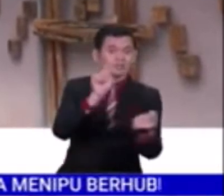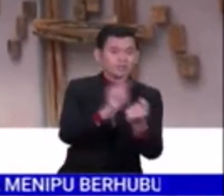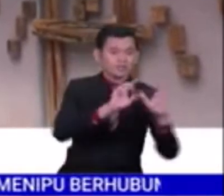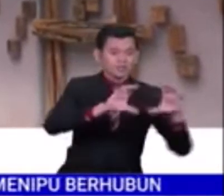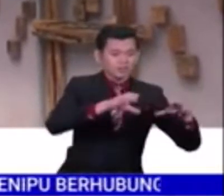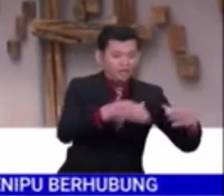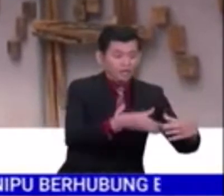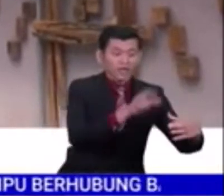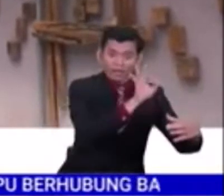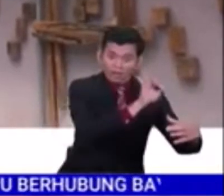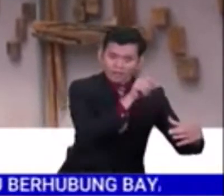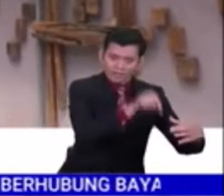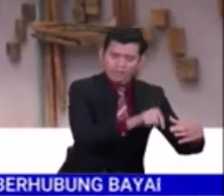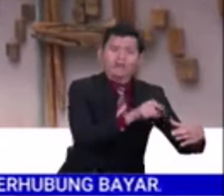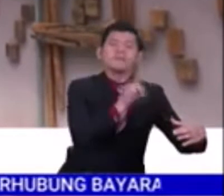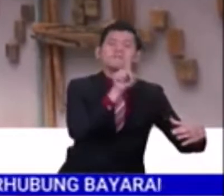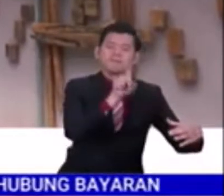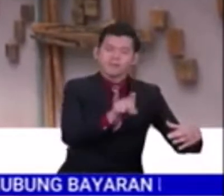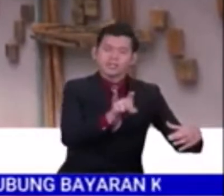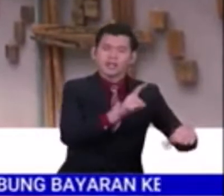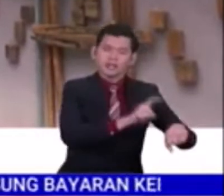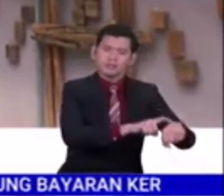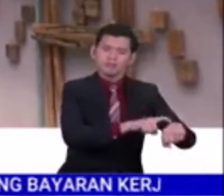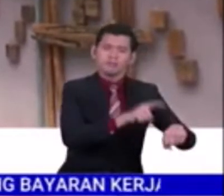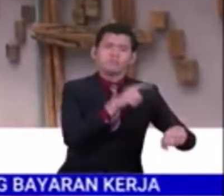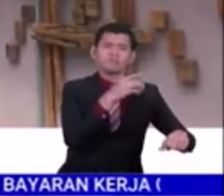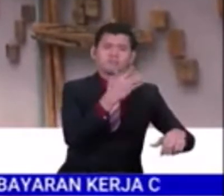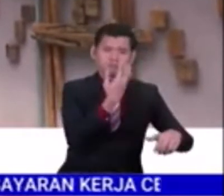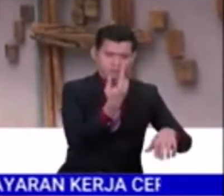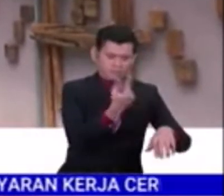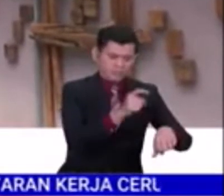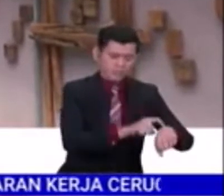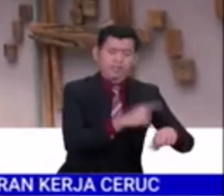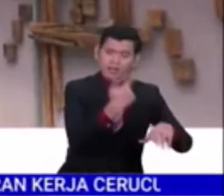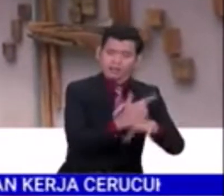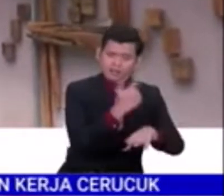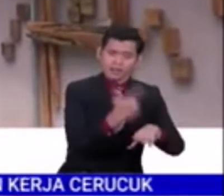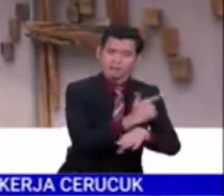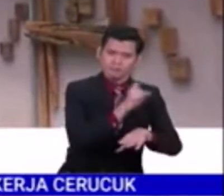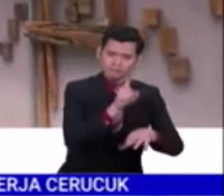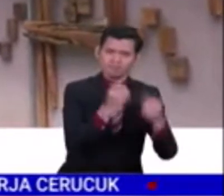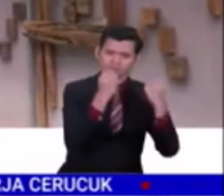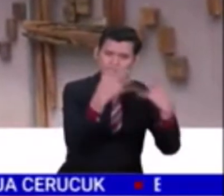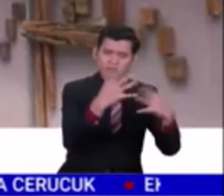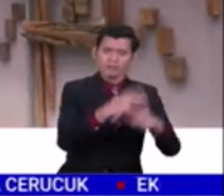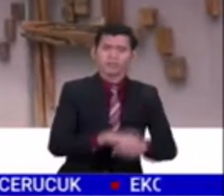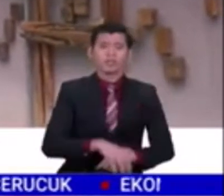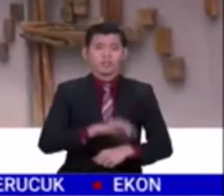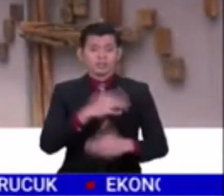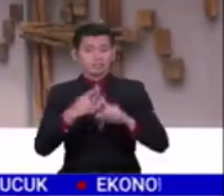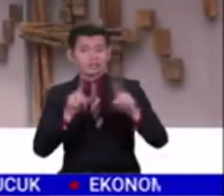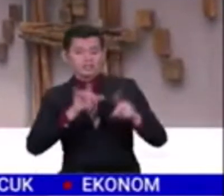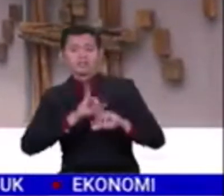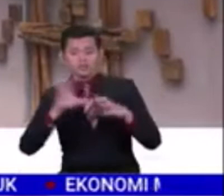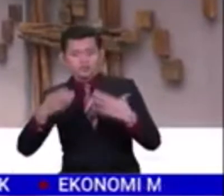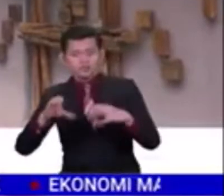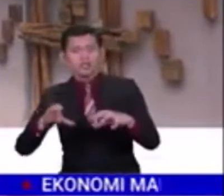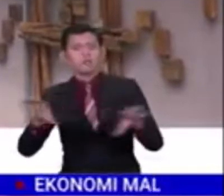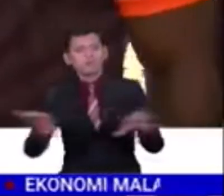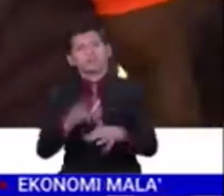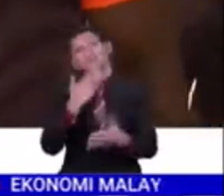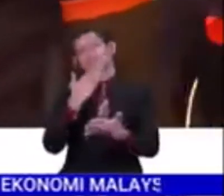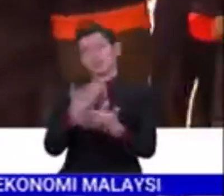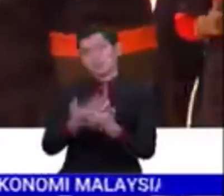dalam kelas tuh memakan Mas tetapi baru-baru ini saya pun Zippo melawan atas pengalaman yang luas dan juga saya subuh yang